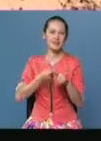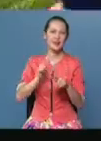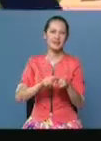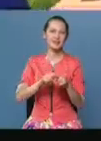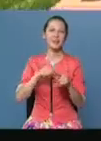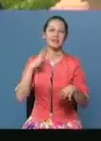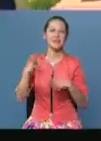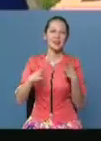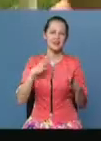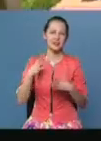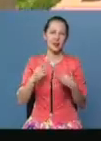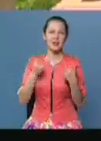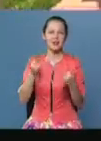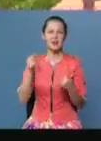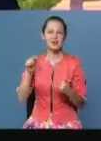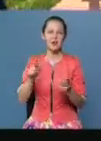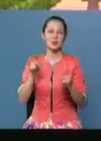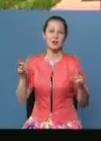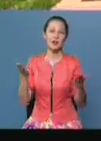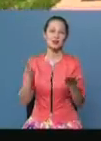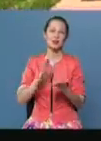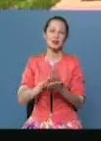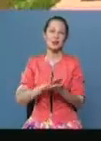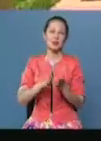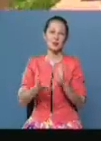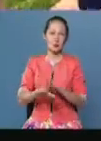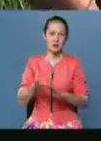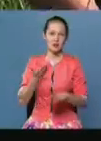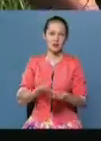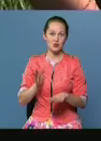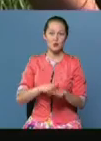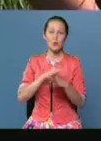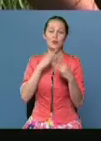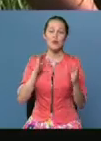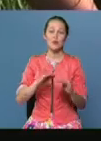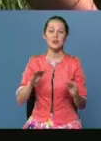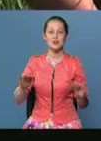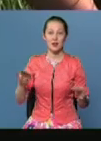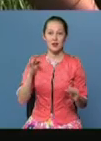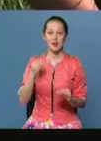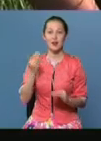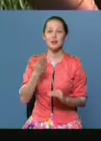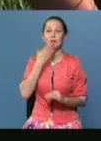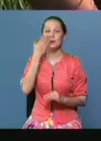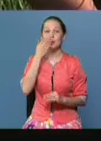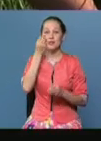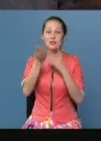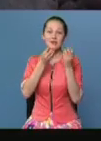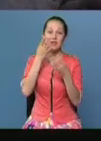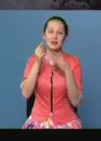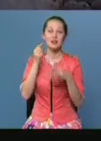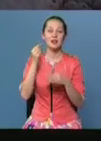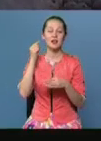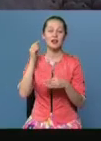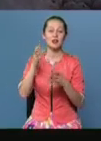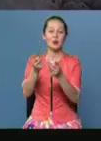для тех, кто сегодня находится в тяжелой жизненной ситуации. Среди них много детей. Как раз они нюхают цветы, слушают музыку, трогают